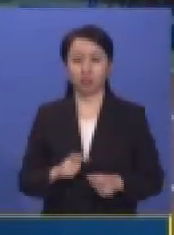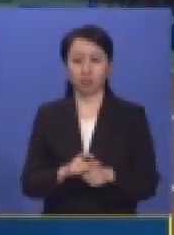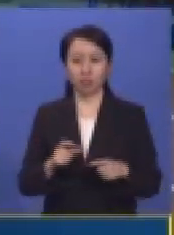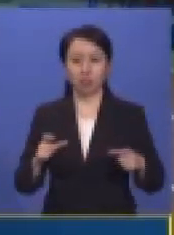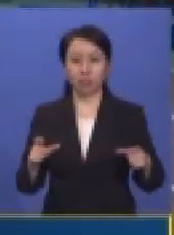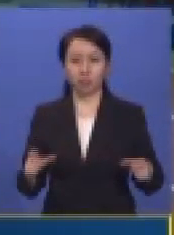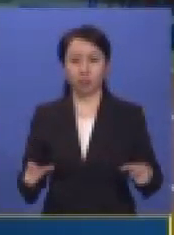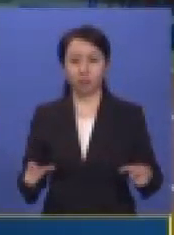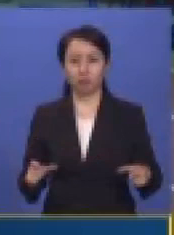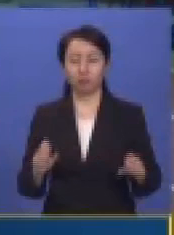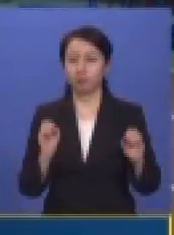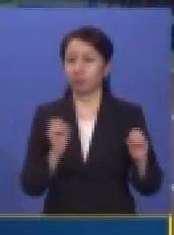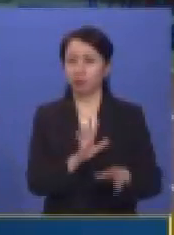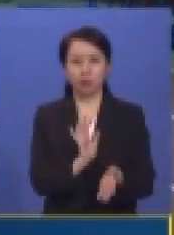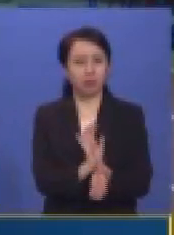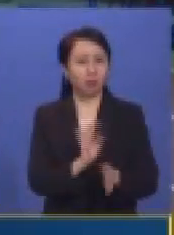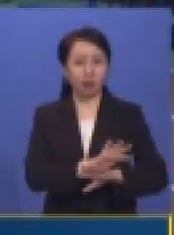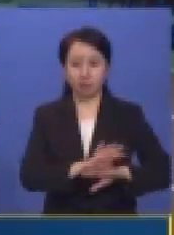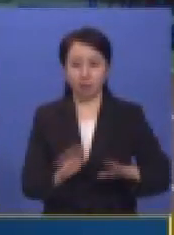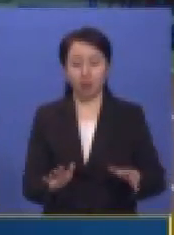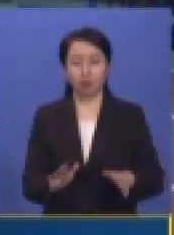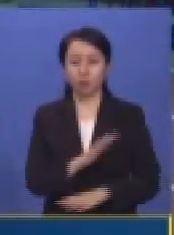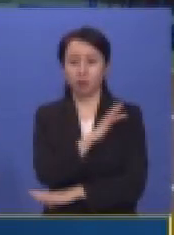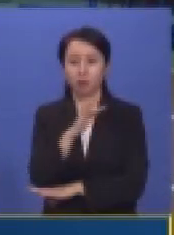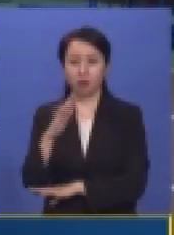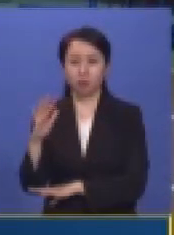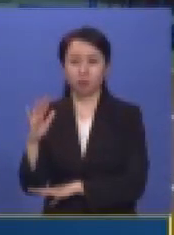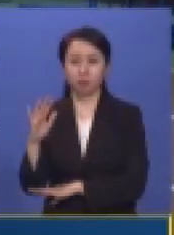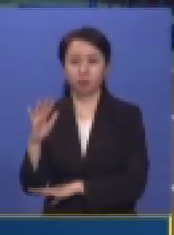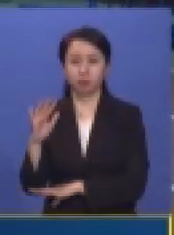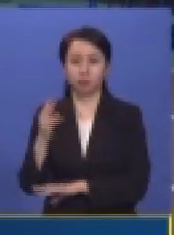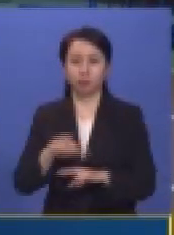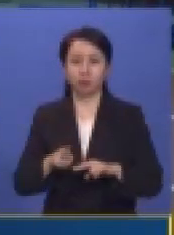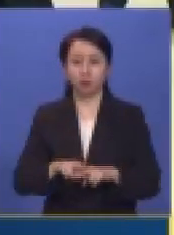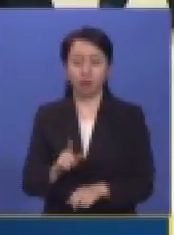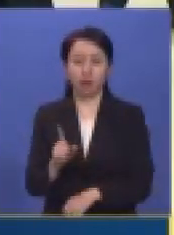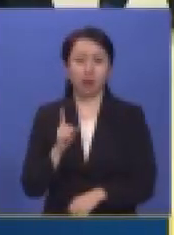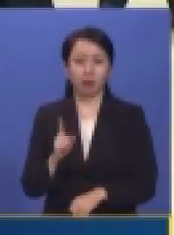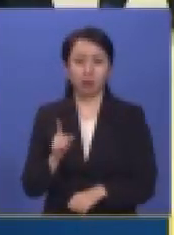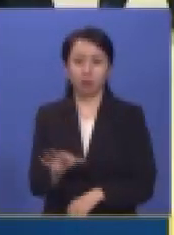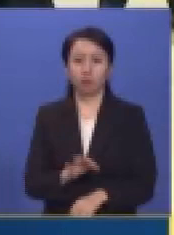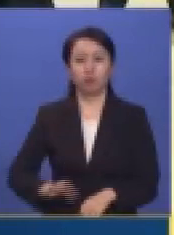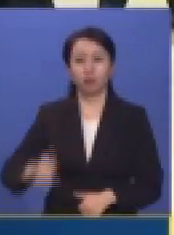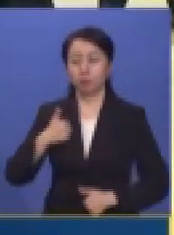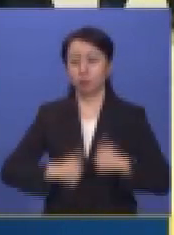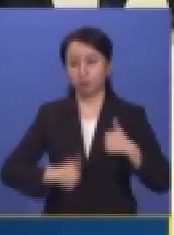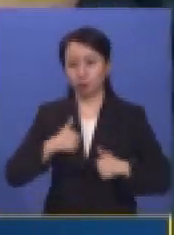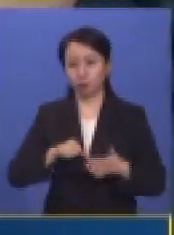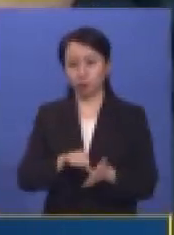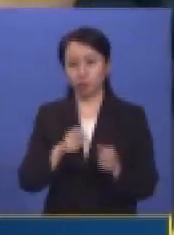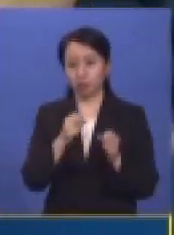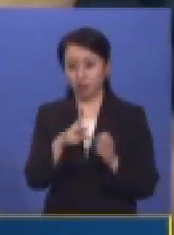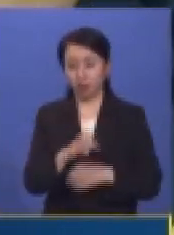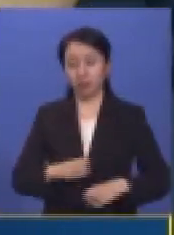не бросали бы мусор, не завозили бы там мусор в леса. Лесные угодья наши, которые мы охраняем. В областной спартакиаде участвовало